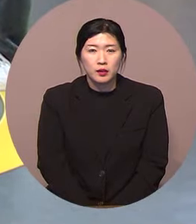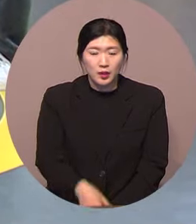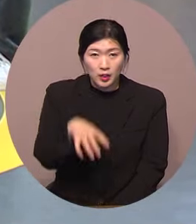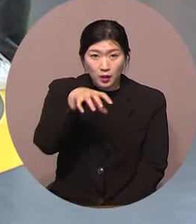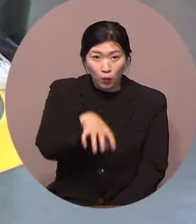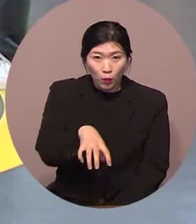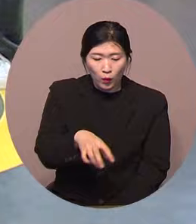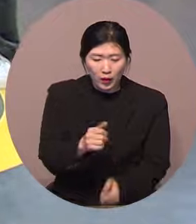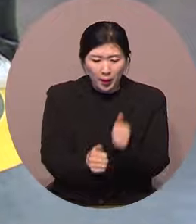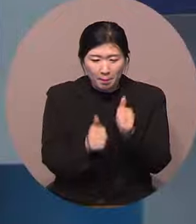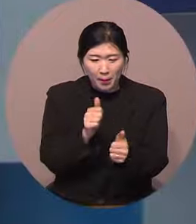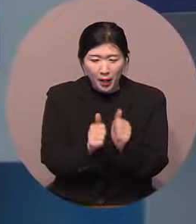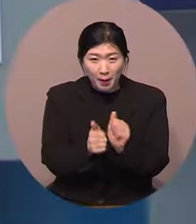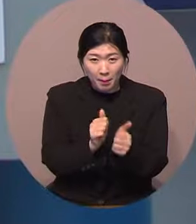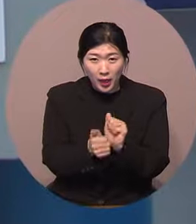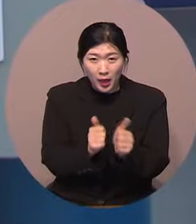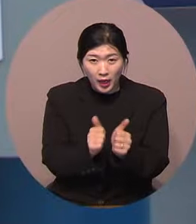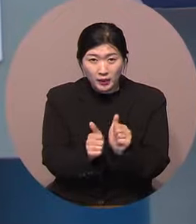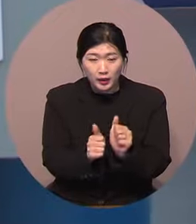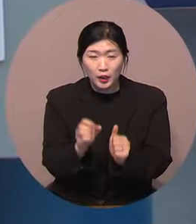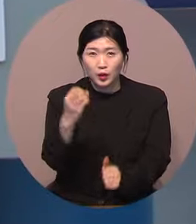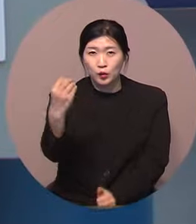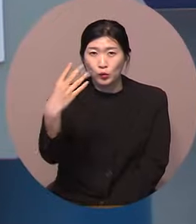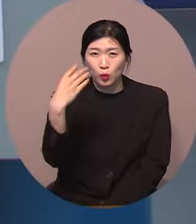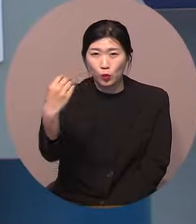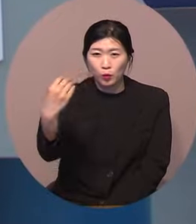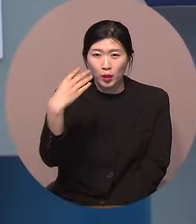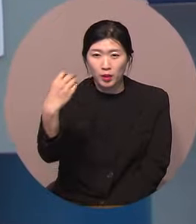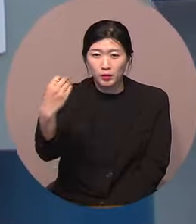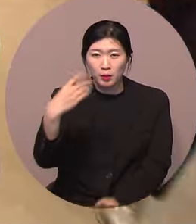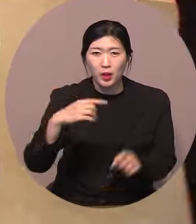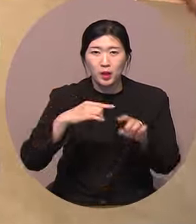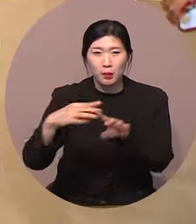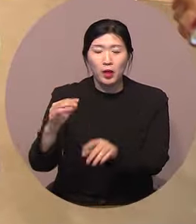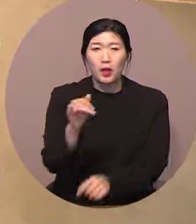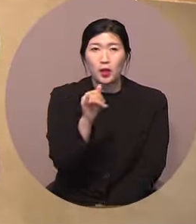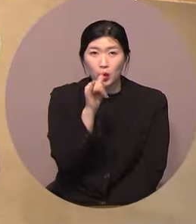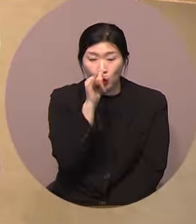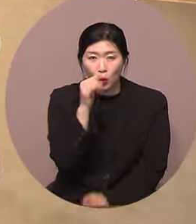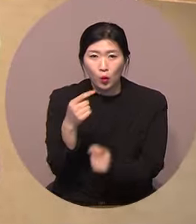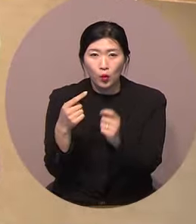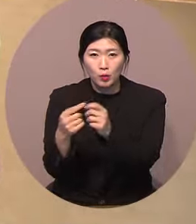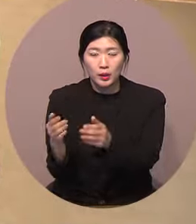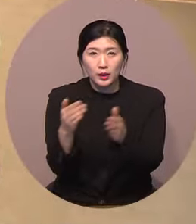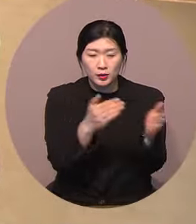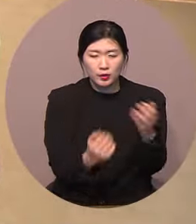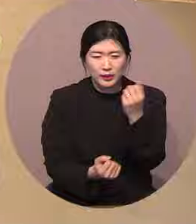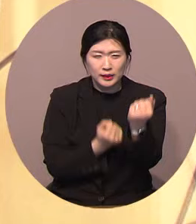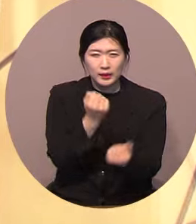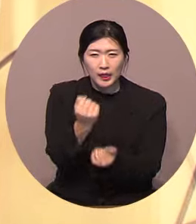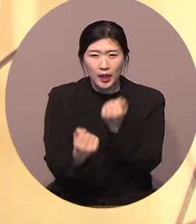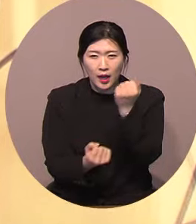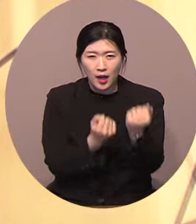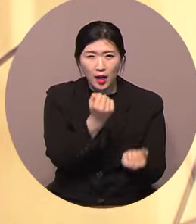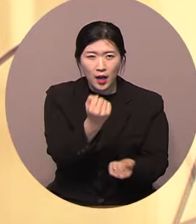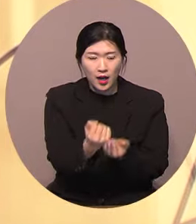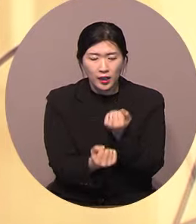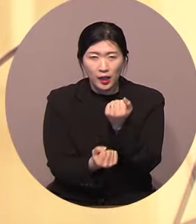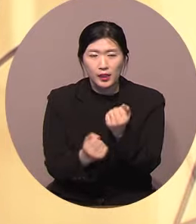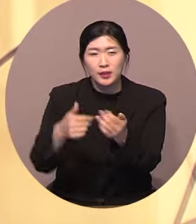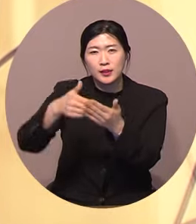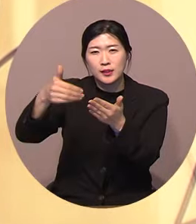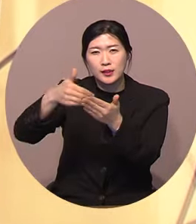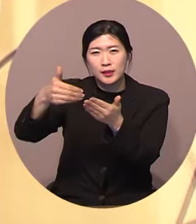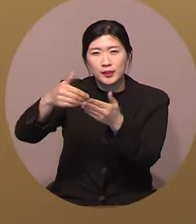빠르게 제자리 달리기를 하자 동그란 조명에 환하게 불이 들어오고 자전거 페달을 굴리자 톱니바퀴들이 돌아가면서